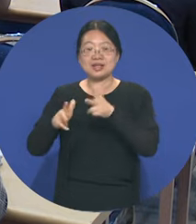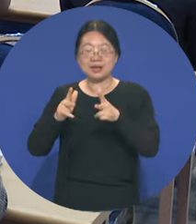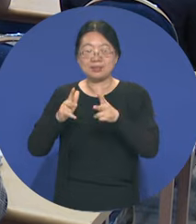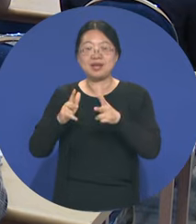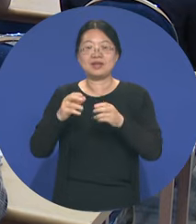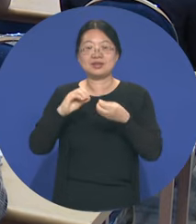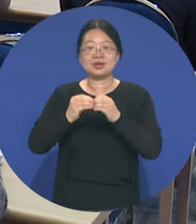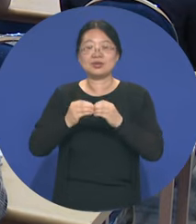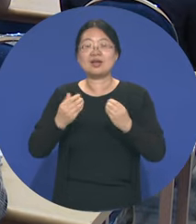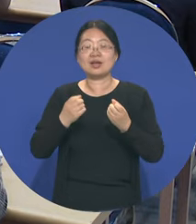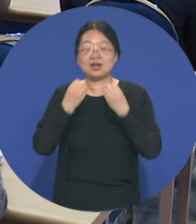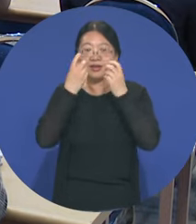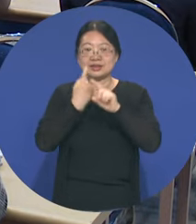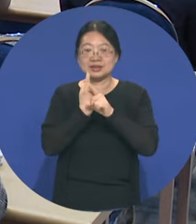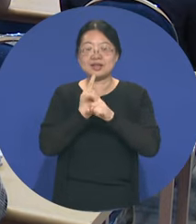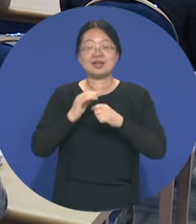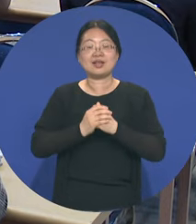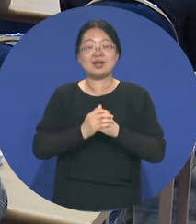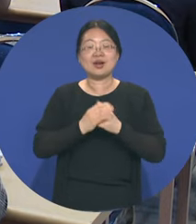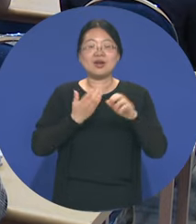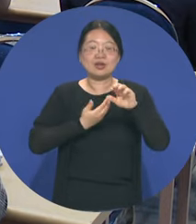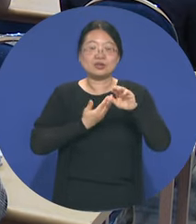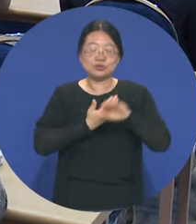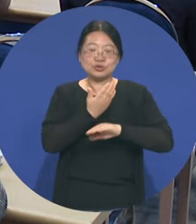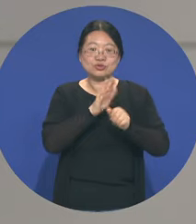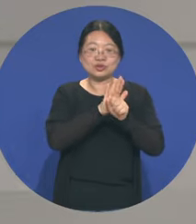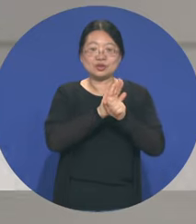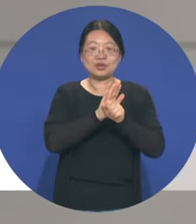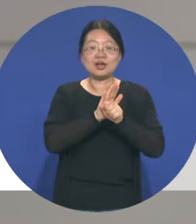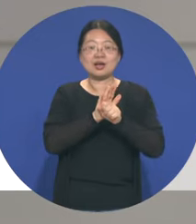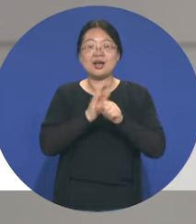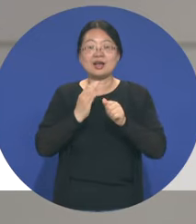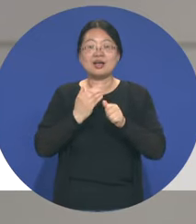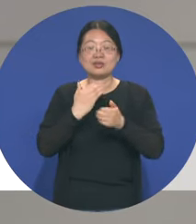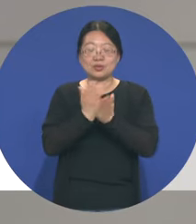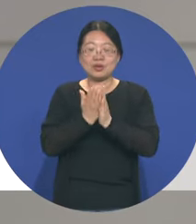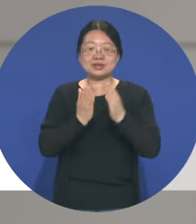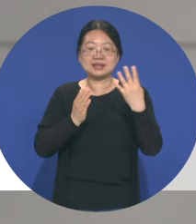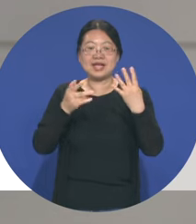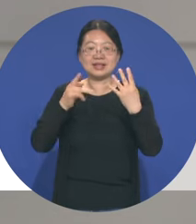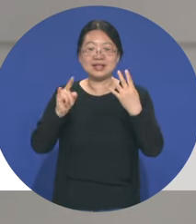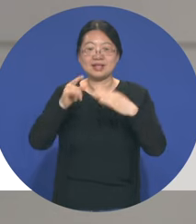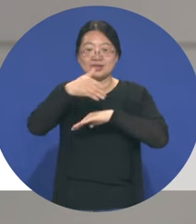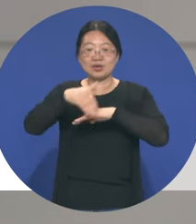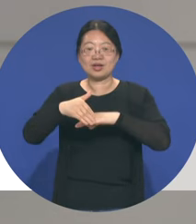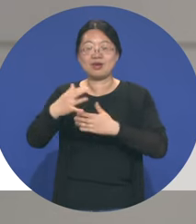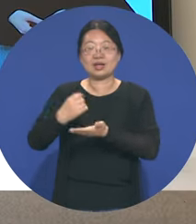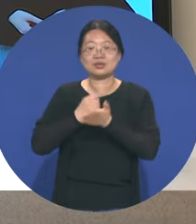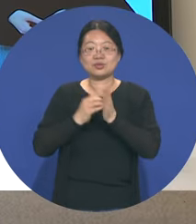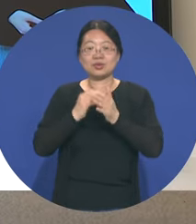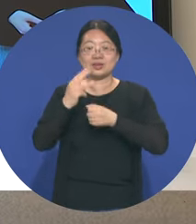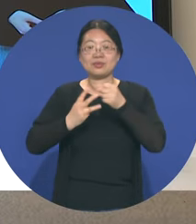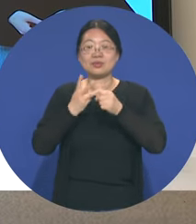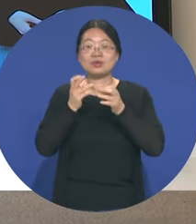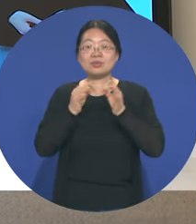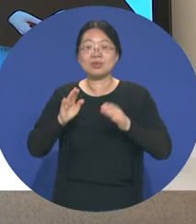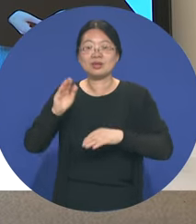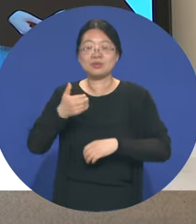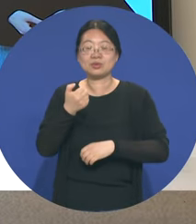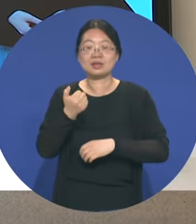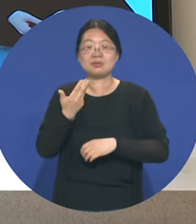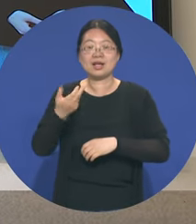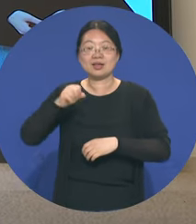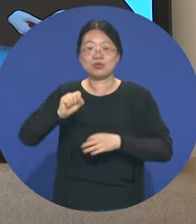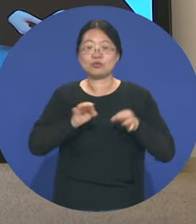혁신, 성장 지원, 수출 지원, 생태계 구축 등 4대 전략을 세웠고 이를 바탕으로 향후 3년간 958억